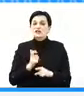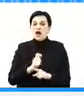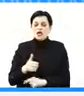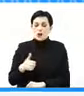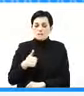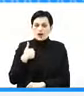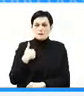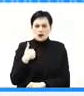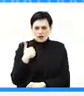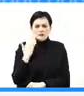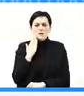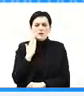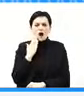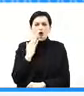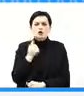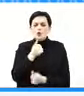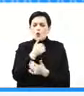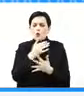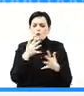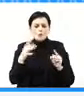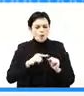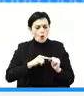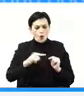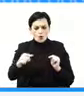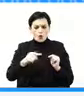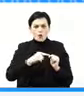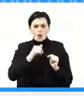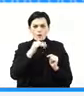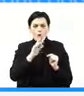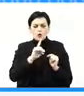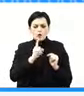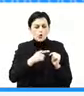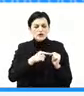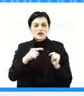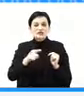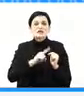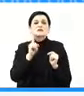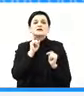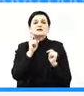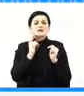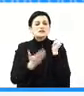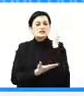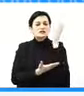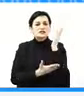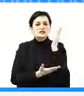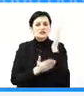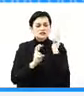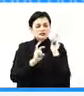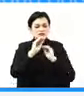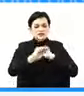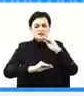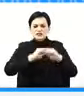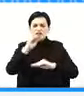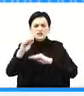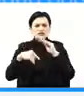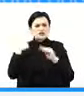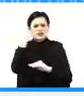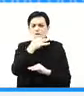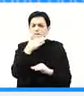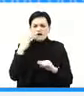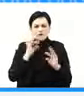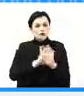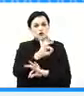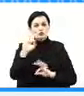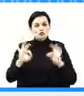მიამაყება მართლაც, რომ ბოლო წლების განმავლობაში რეკრეაციული სივრცეების მოწყობის სახით ძალიან ბევრი კარგი